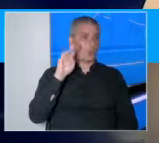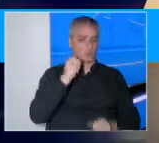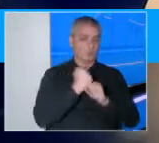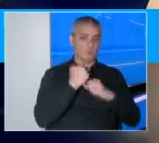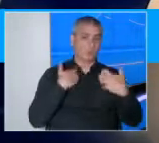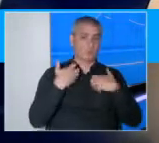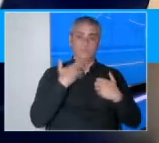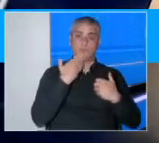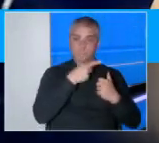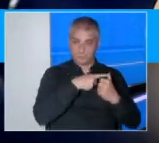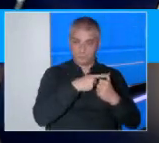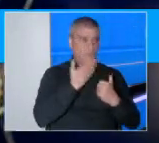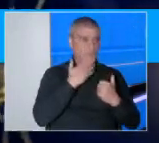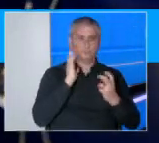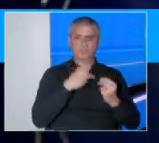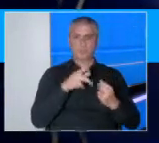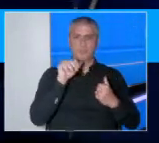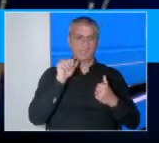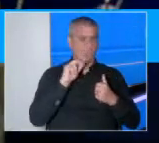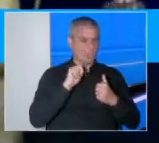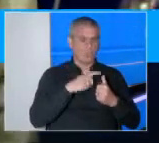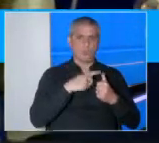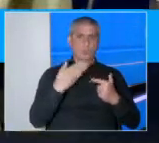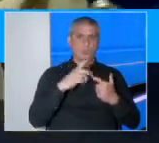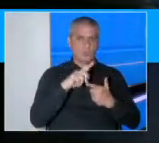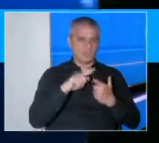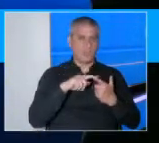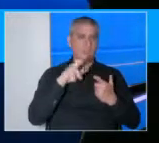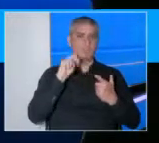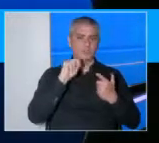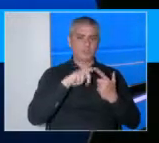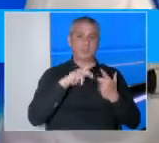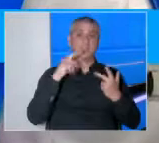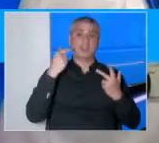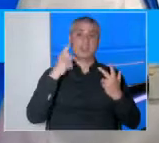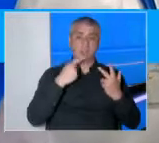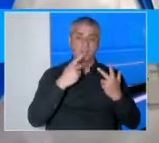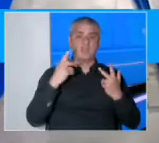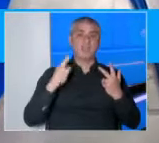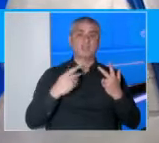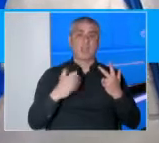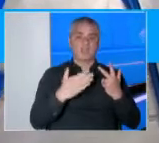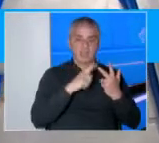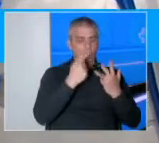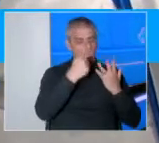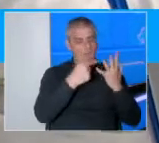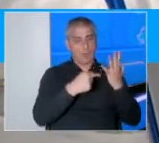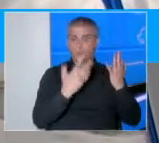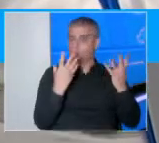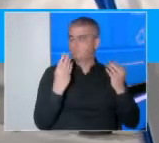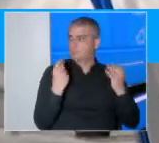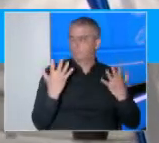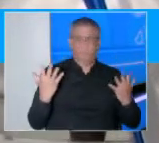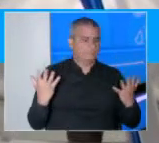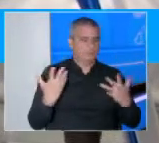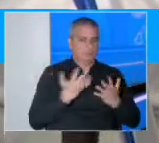הופעות בירושלים, בירושלים בכלל יש שם את אליעד נחום, טונה, נצ'י נץ', גידי גוב, אמיר בן עיון, הדג נחש, ועוד ועוד, זה